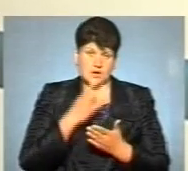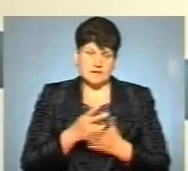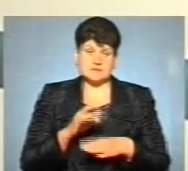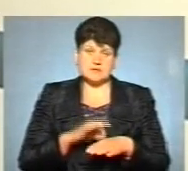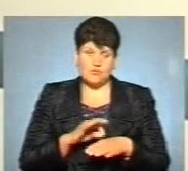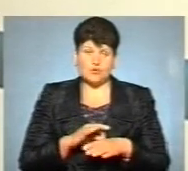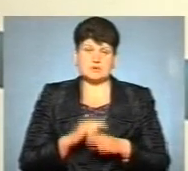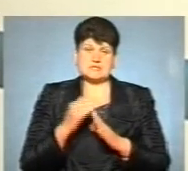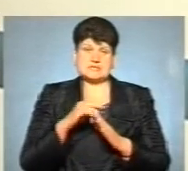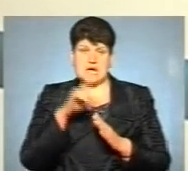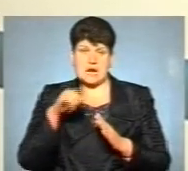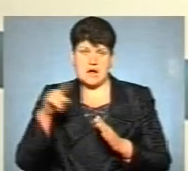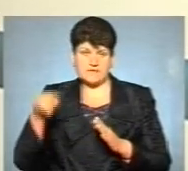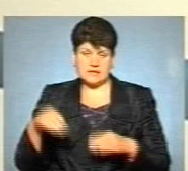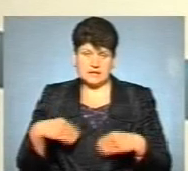графіки надаємо.